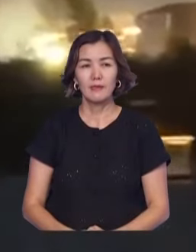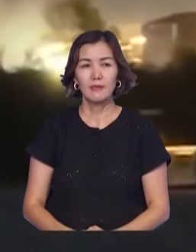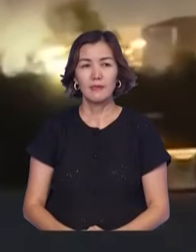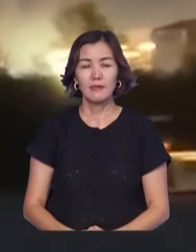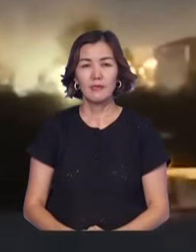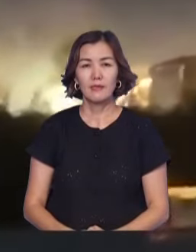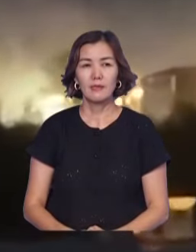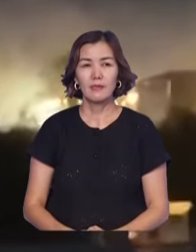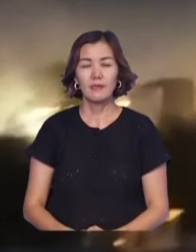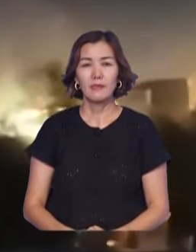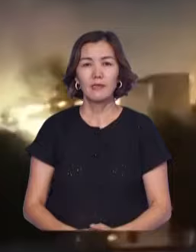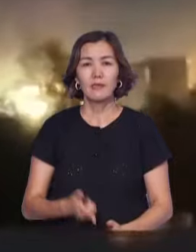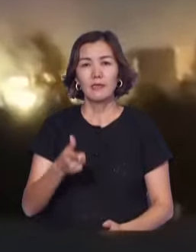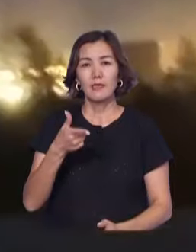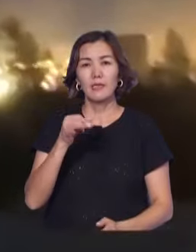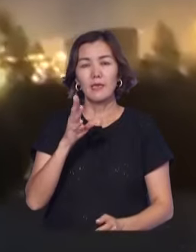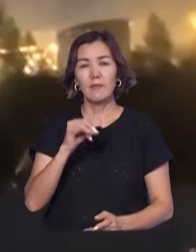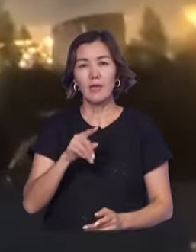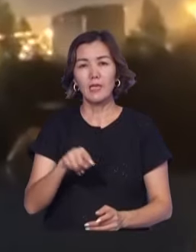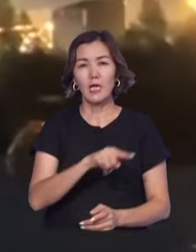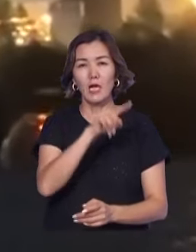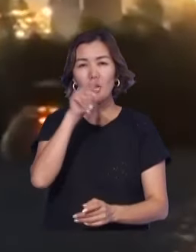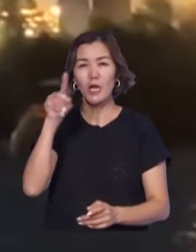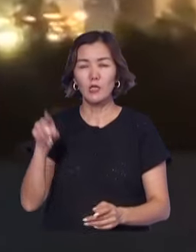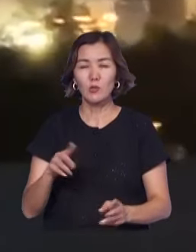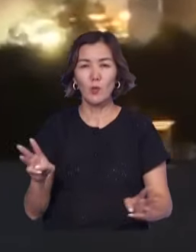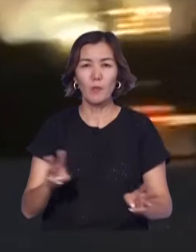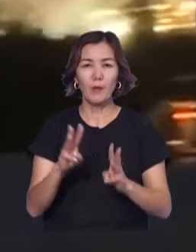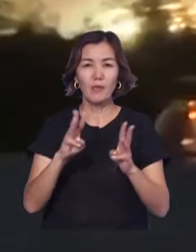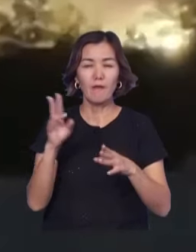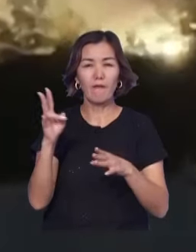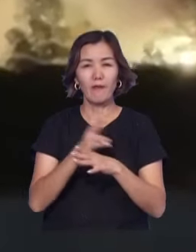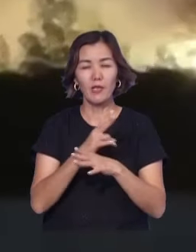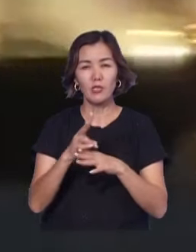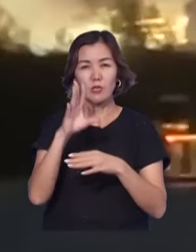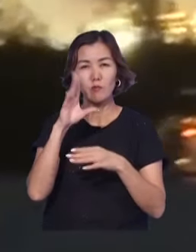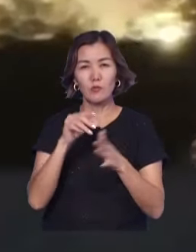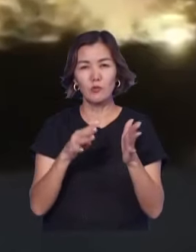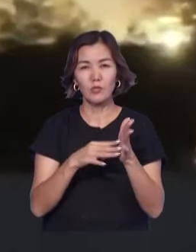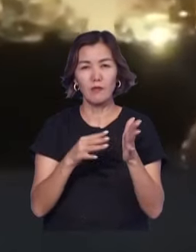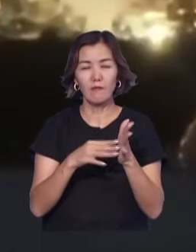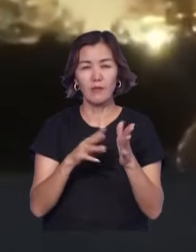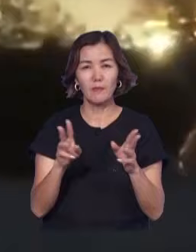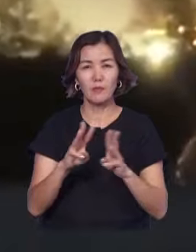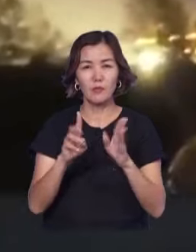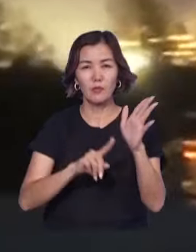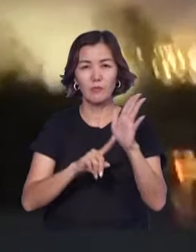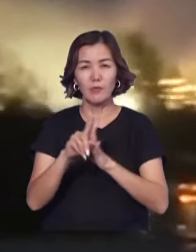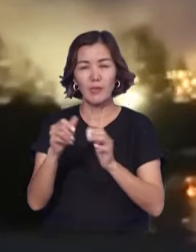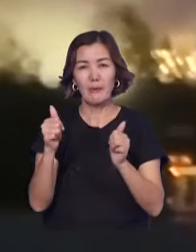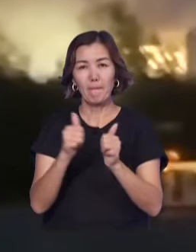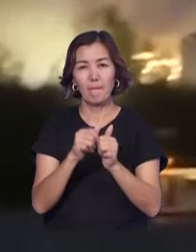Германии на фестивале «Хайфилд» загорелось колесо обозрения с людьми в кабинках. Вечером примерно в 9 часов одна из них воспламенилась, а огонь